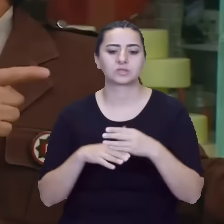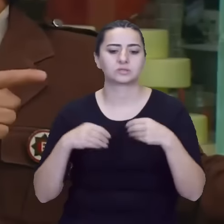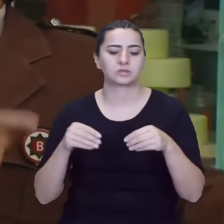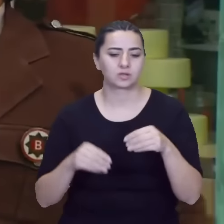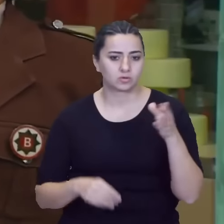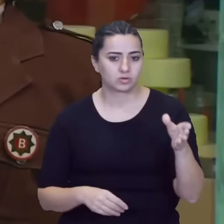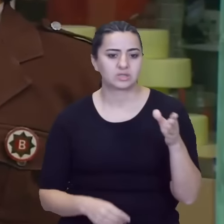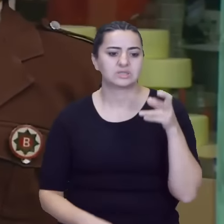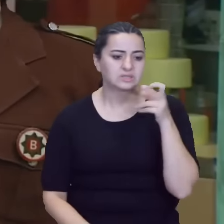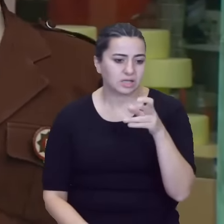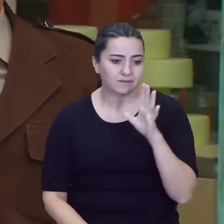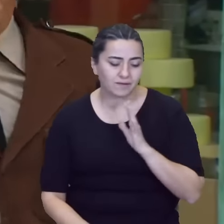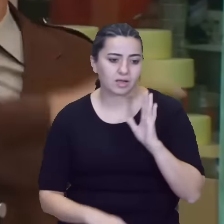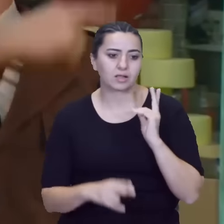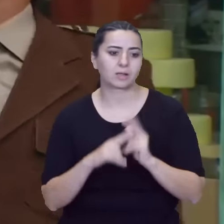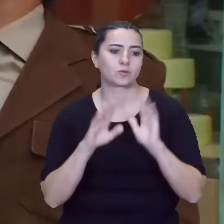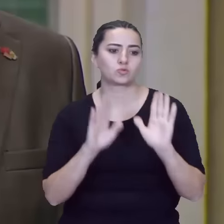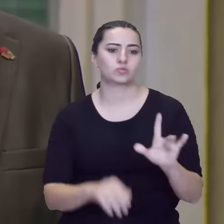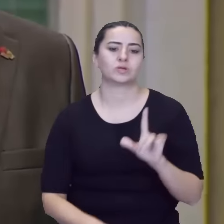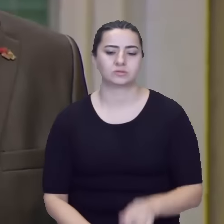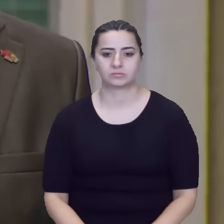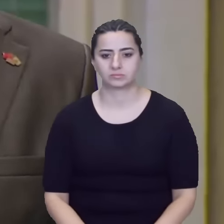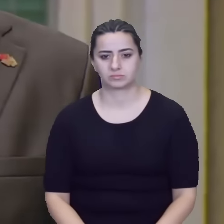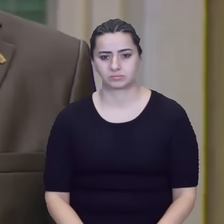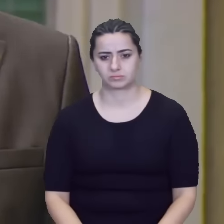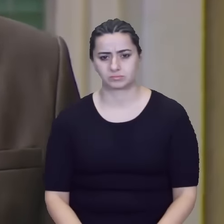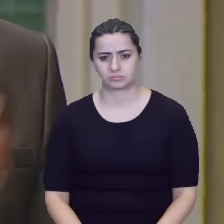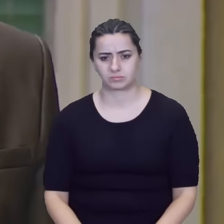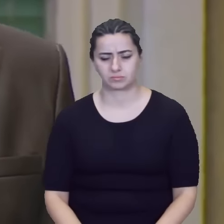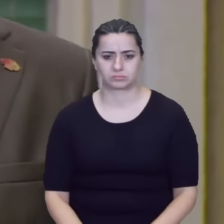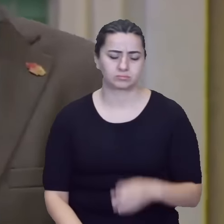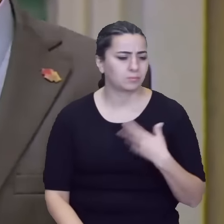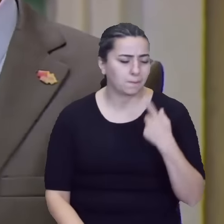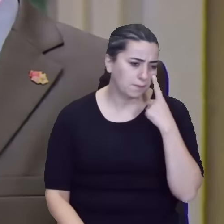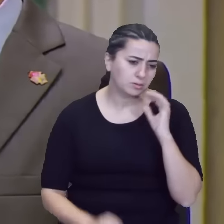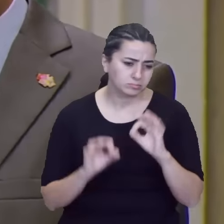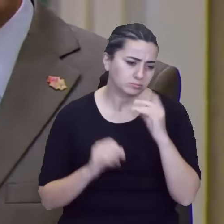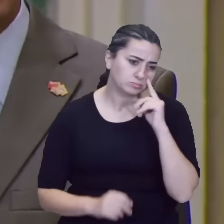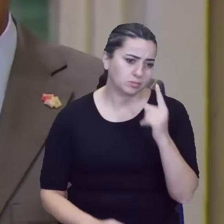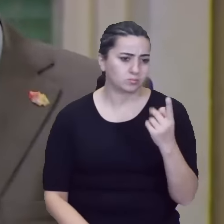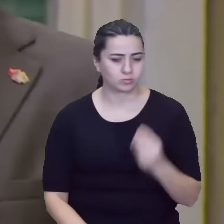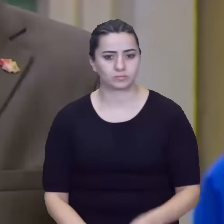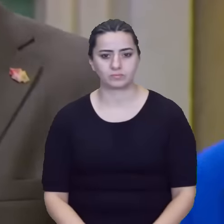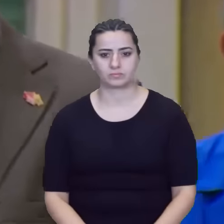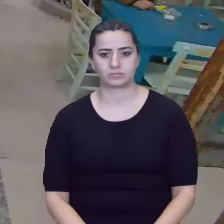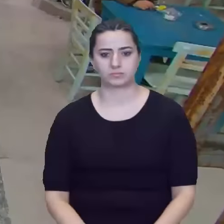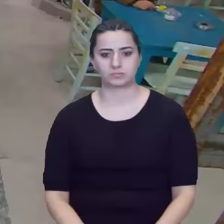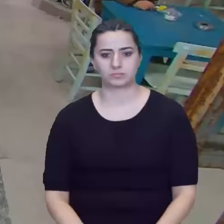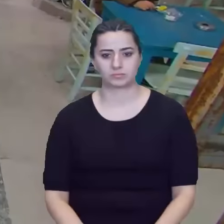satıcılık edil. Buna derhal el konulması lazım. Onu ben bir bakayım, bir tespit edelim bunu Danyal. Bir gel. Buyurun. Tamam